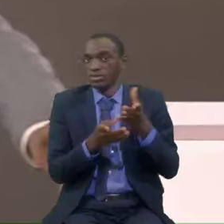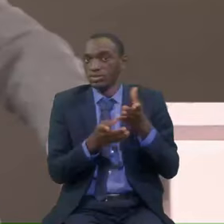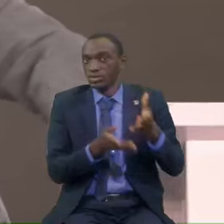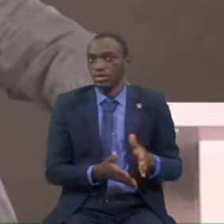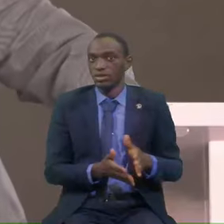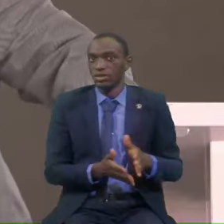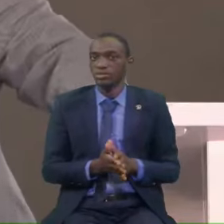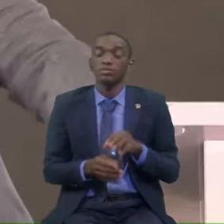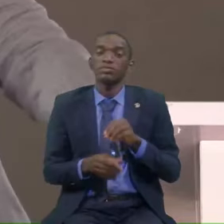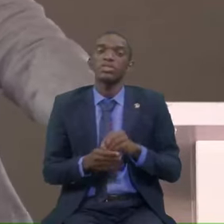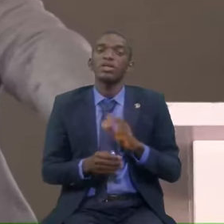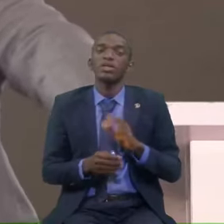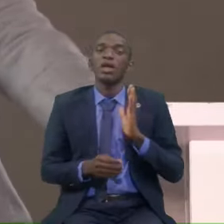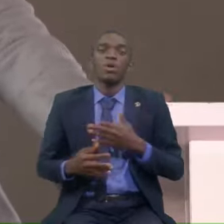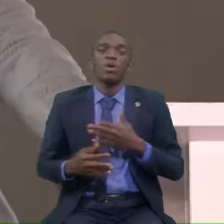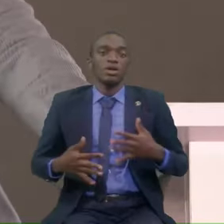Dans nos vies,